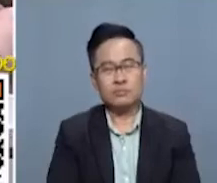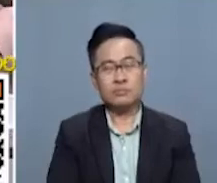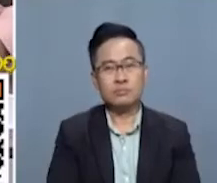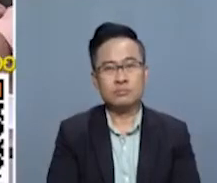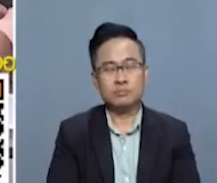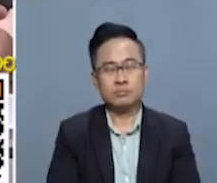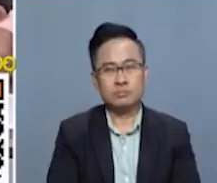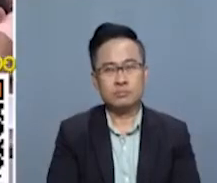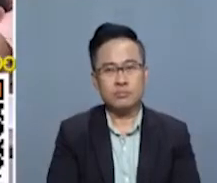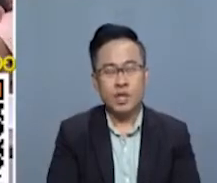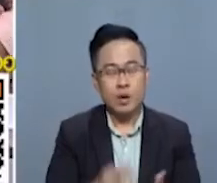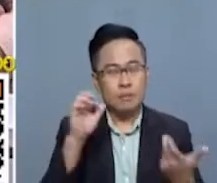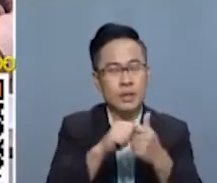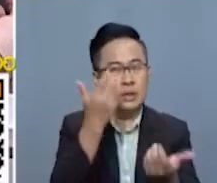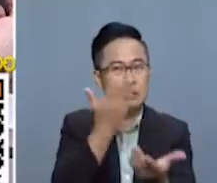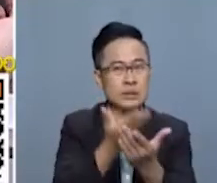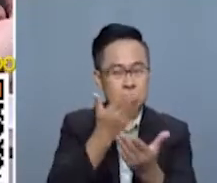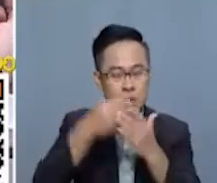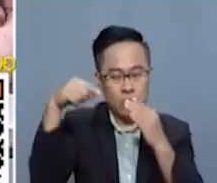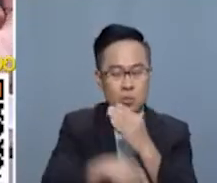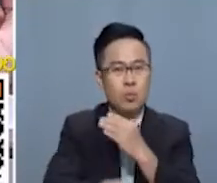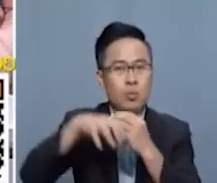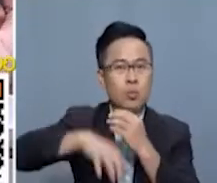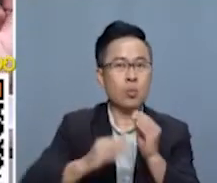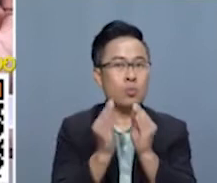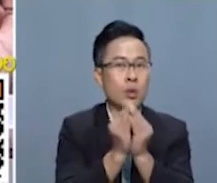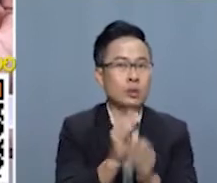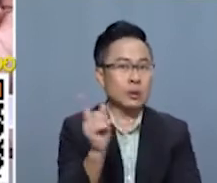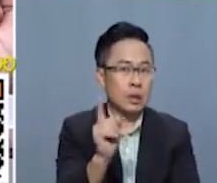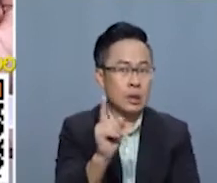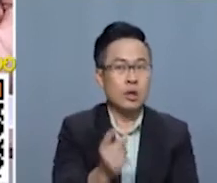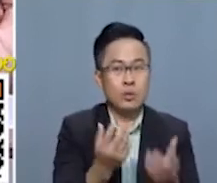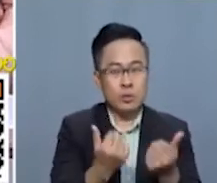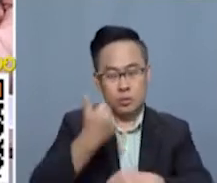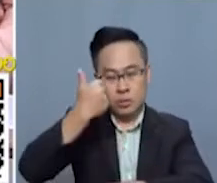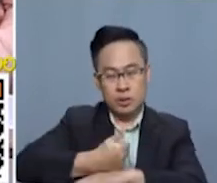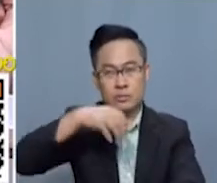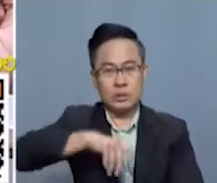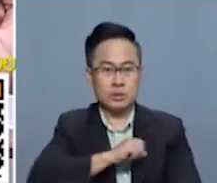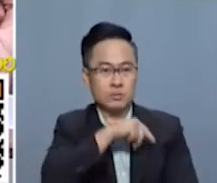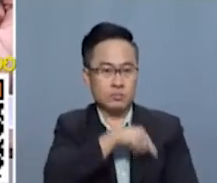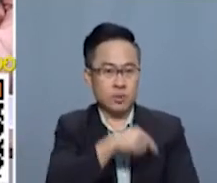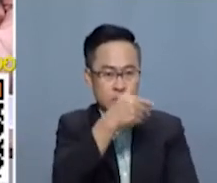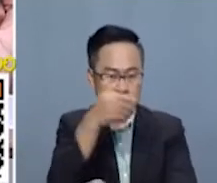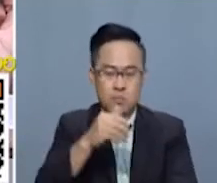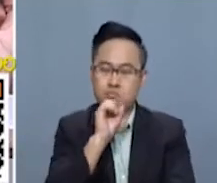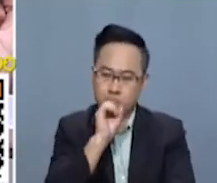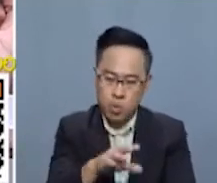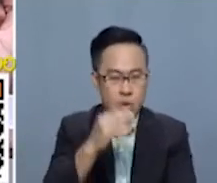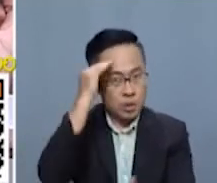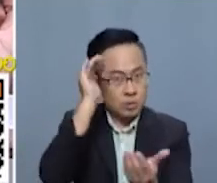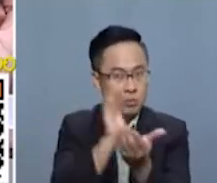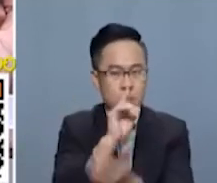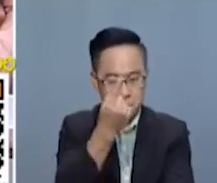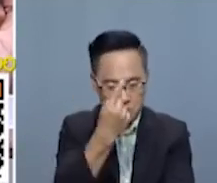เราจะไปกติความเคลื่อนไหวคดีเงินทอนวัดนะคะที่ตอนนี้เป็นประเด็นร้อนขึ้นมาอีกครั้งนึงค่ะวันนี้ทางผู้อำนวยการสำนักพุทธศาสนาเตรียมเข้าร้องทุกข์กล่าวโทษ